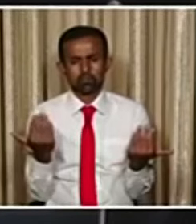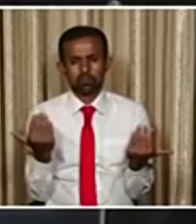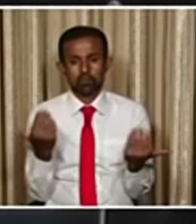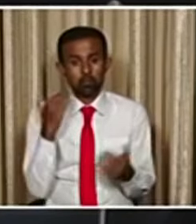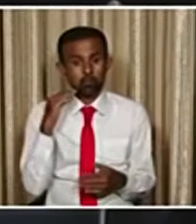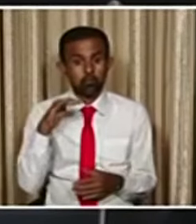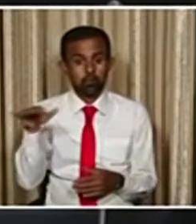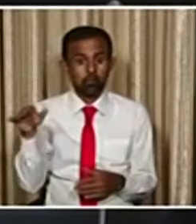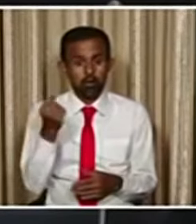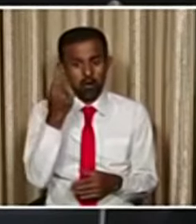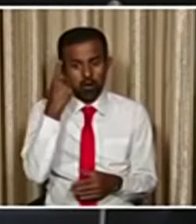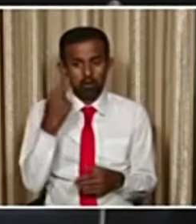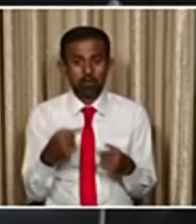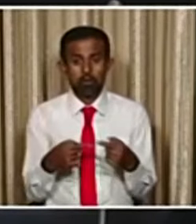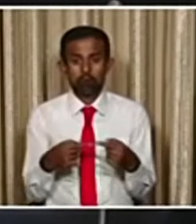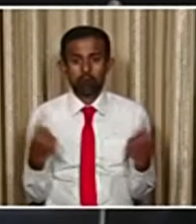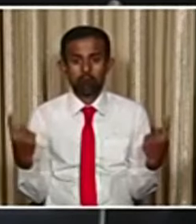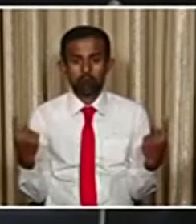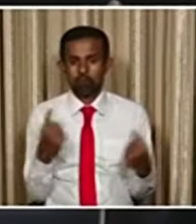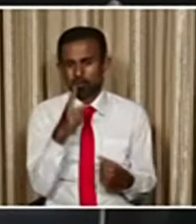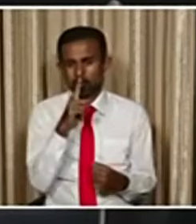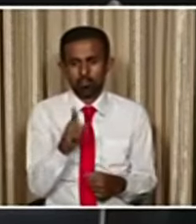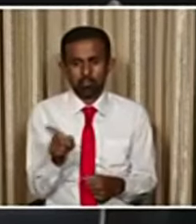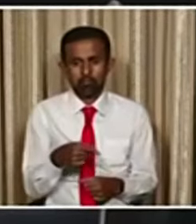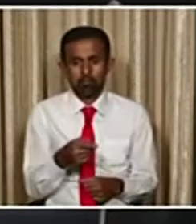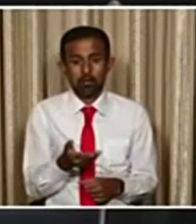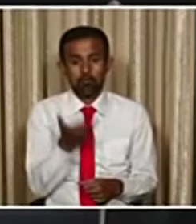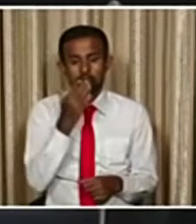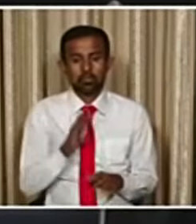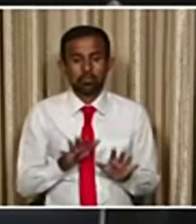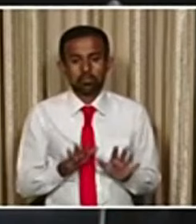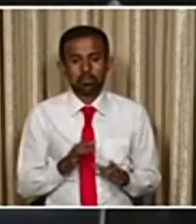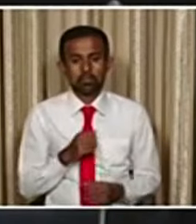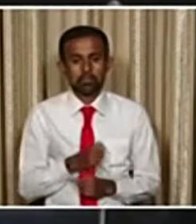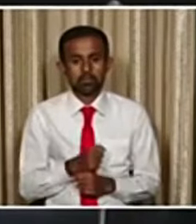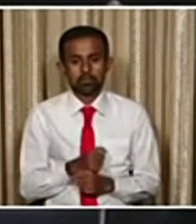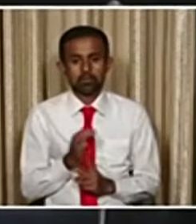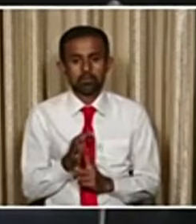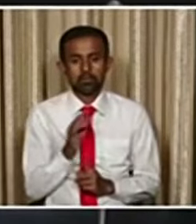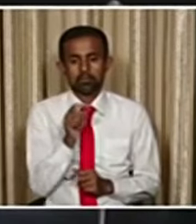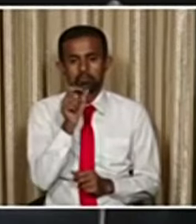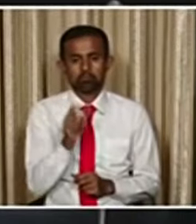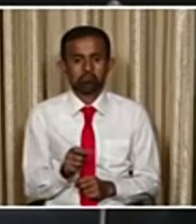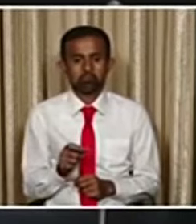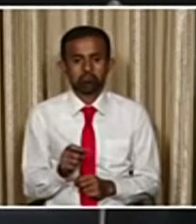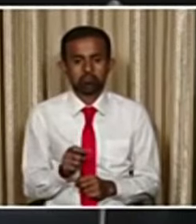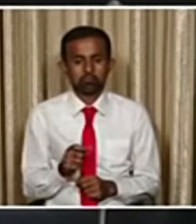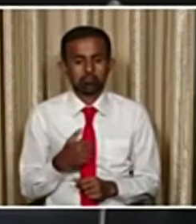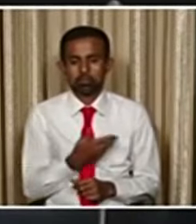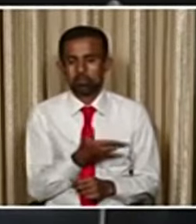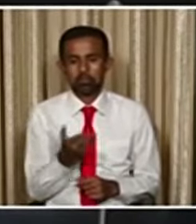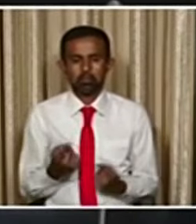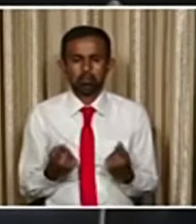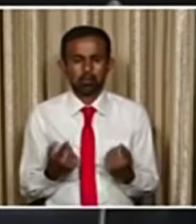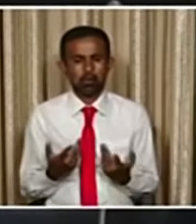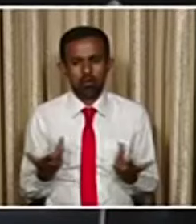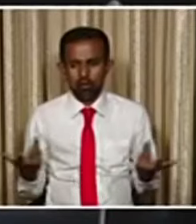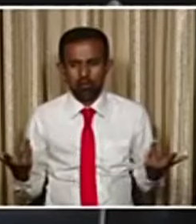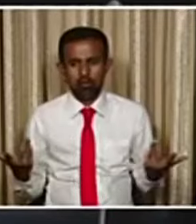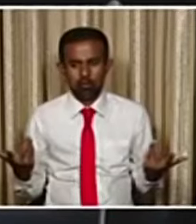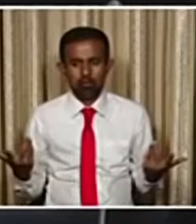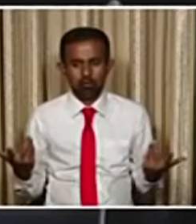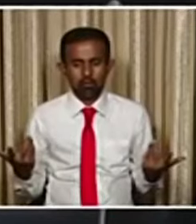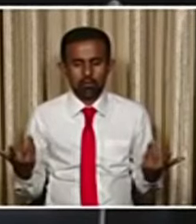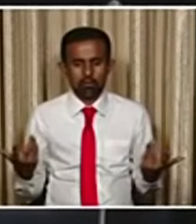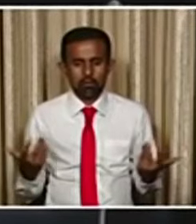ಹೆಬಾಯ್ ಜನತಾವಗೆ ಮತೇಟ ವಿರುದ್ಧವ ಎಕ್ಕ ದವಸಕ್ವತ್ ವಡಿಯಂಗ್ ಇನ್ನ ಮೇ ರಜೇಟವತ್ ಜನಾಧಿಪತ್ಯ ಮಾಟವತ್ ಅಪಿ ಕಾಟವತ್ ಅವಶ್ಯತಾವ ಯಾಕೆ